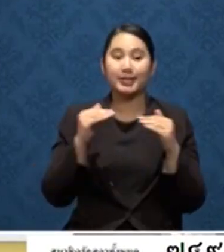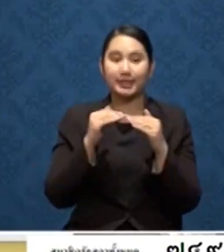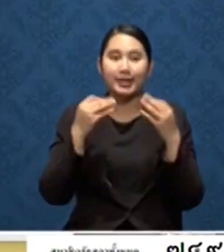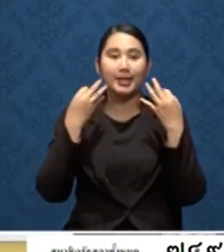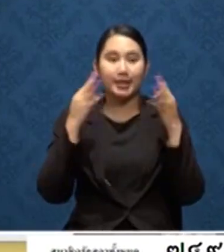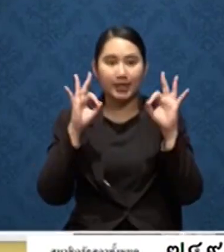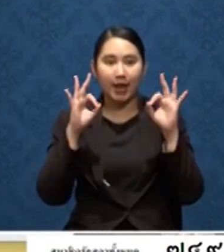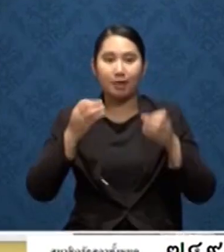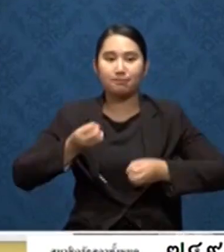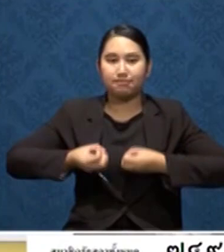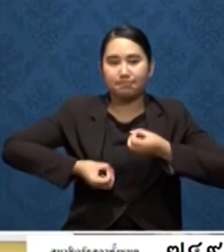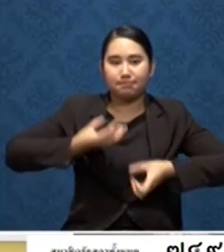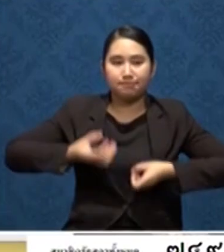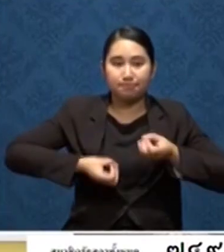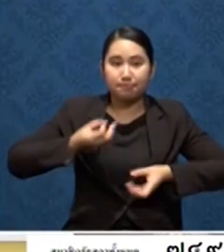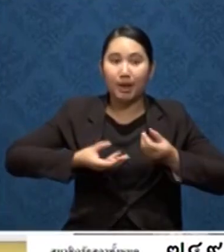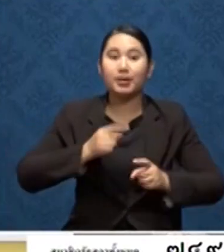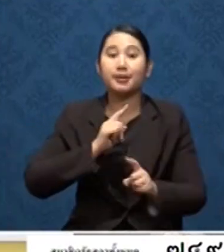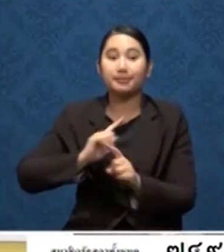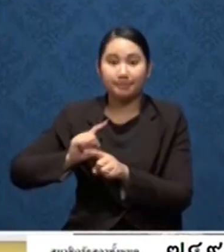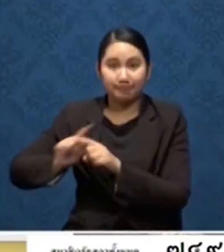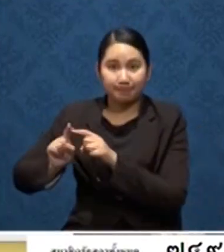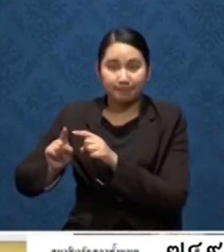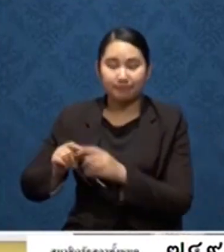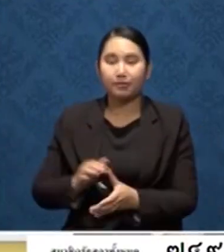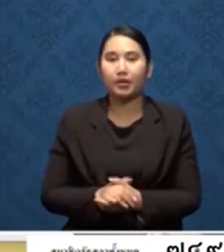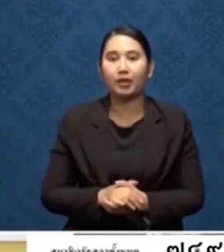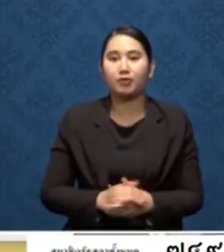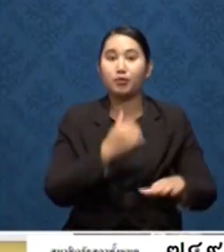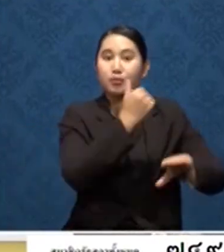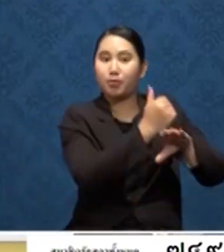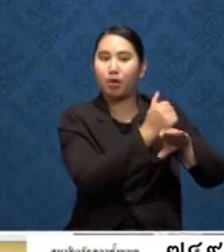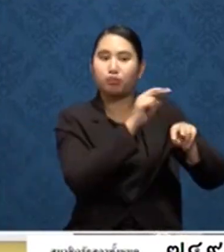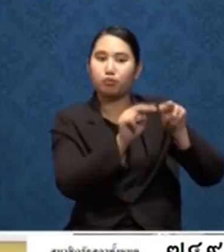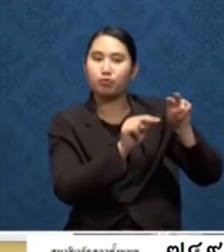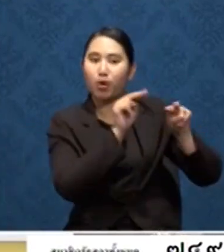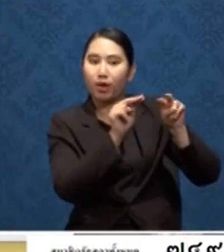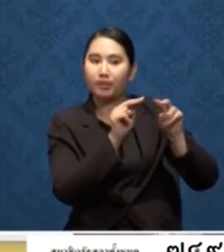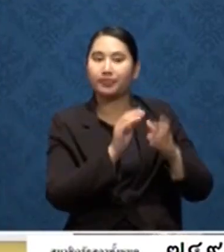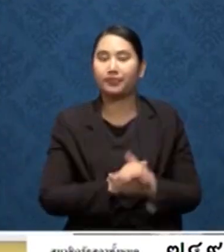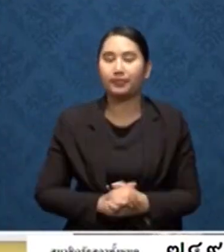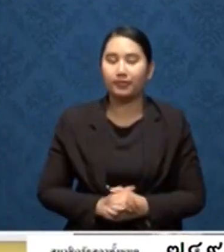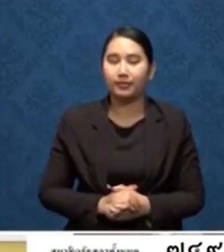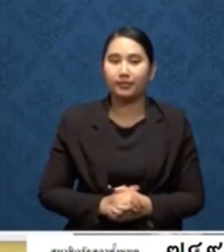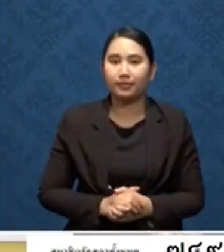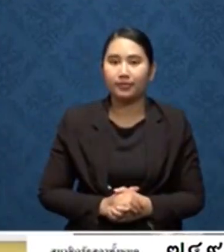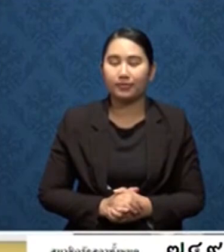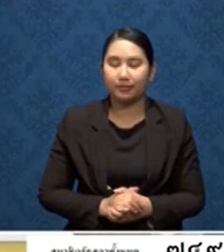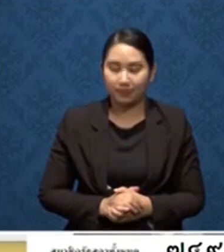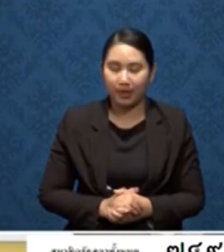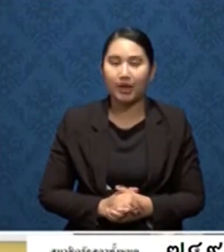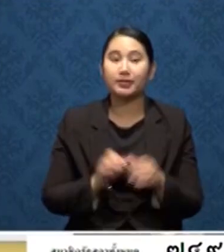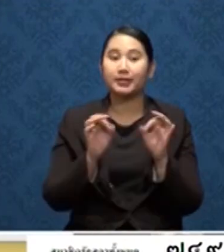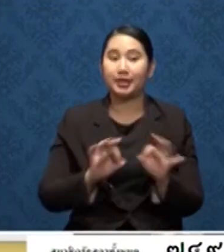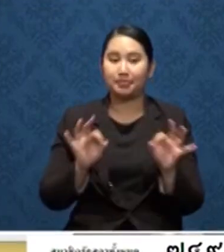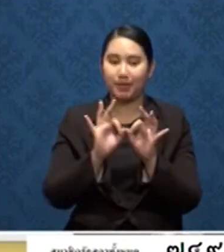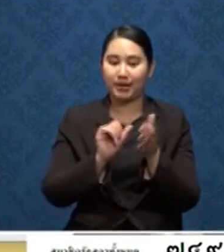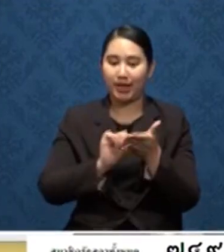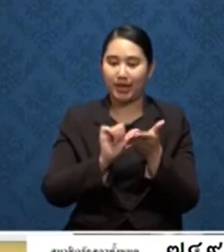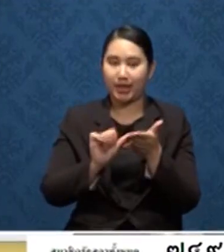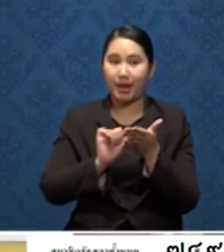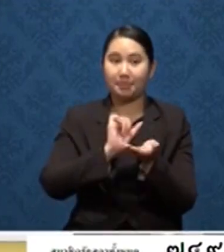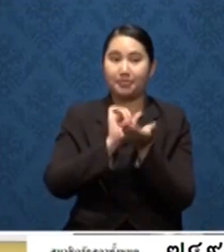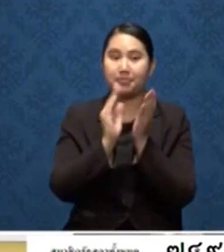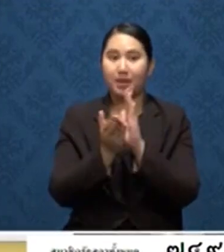ในการแสดงออกของประชาชนกับการคุ้มครองประมุขจากฐานหมิ่นประมาทซึ่งเรามองว่าจะปรับปรุงให้ดีขึ้นได้นั้น